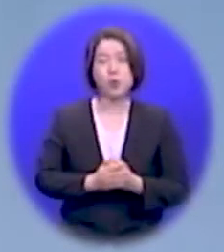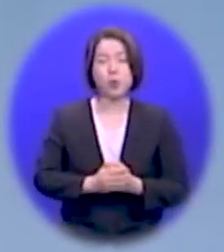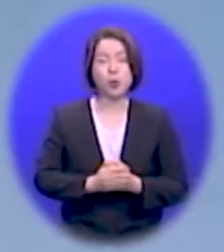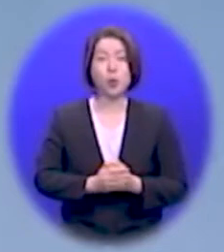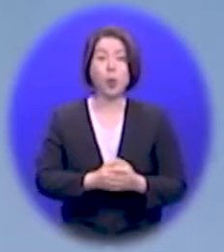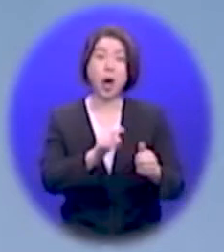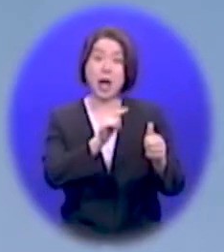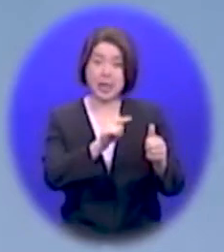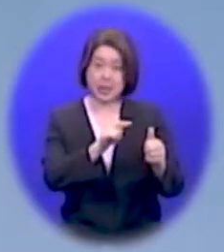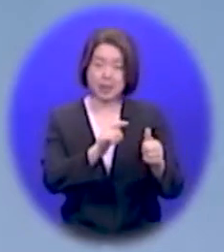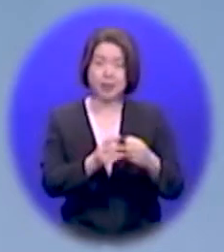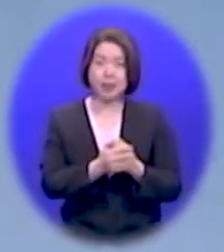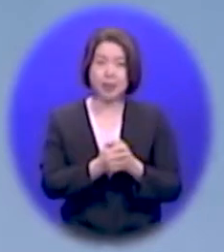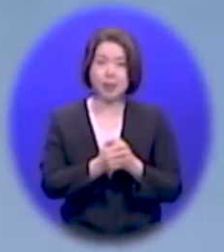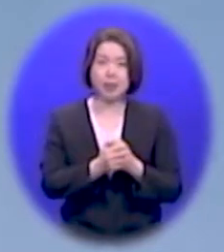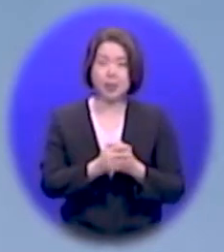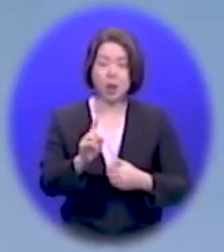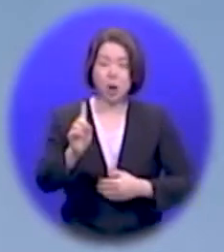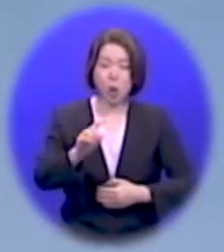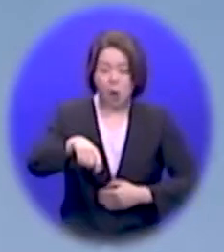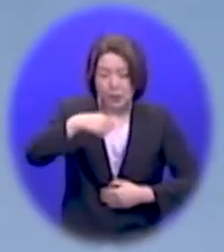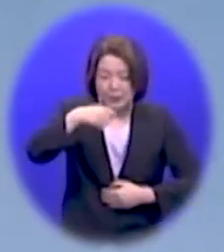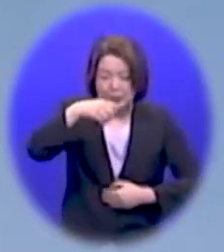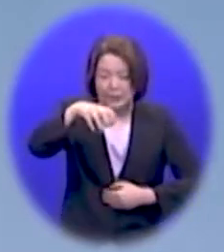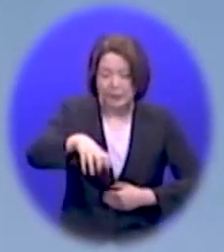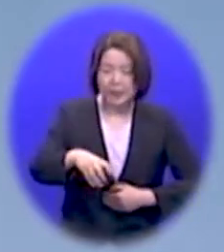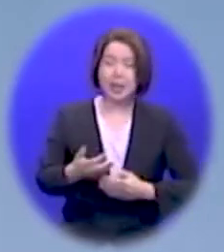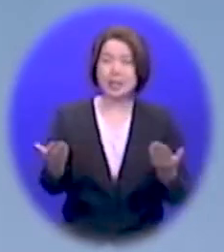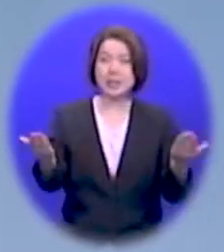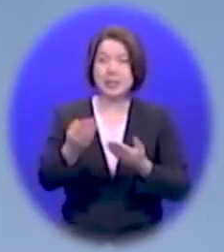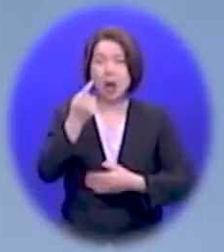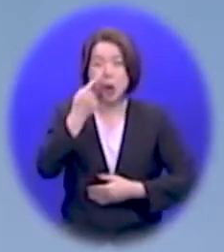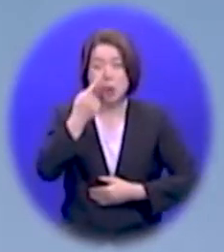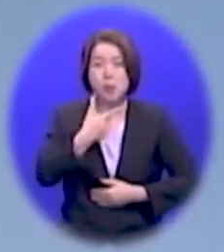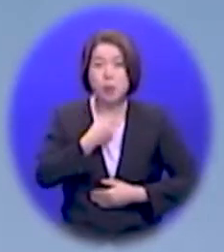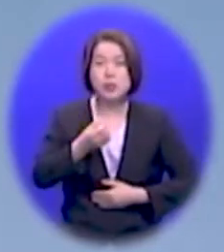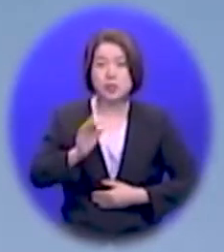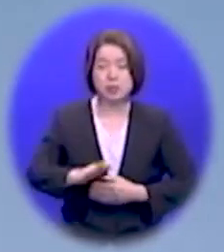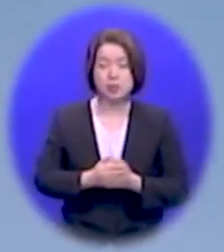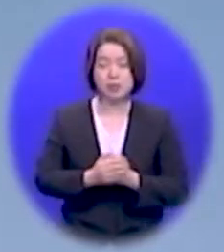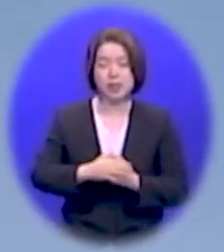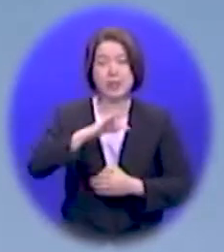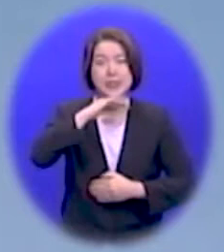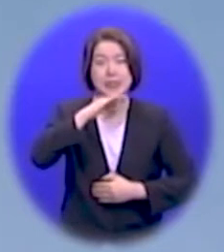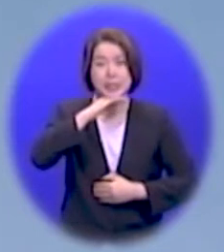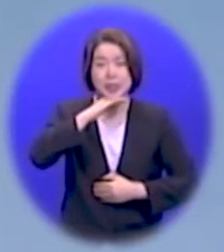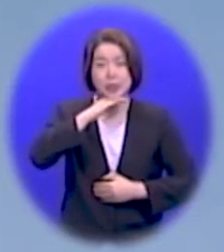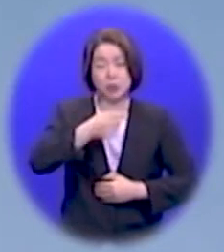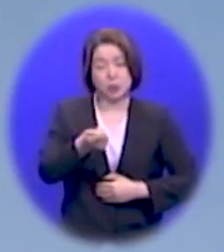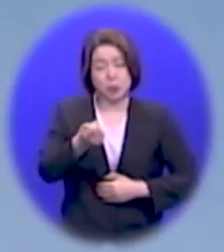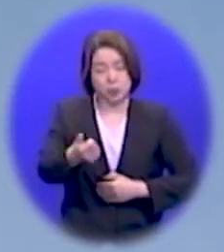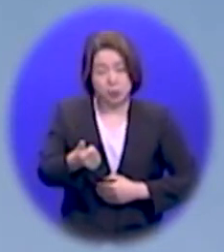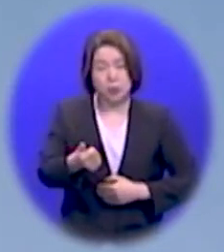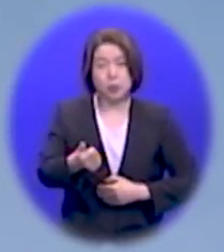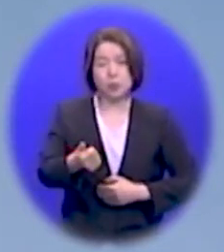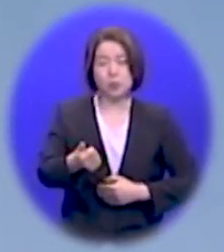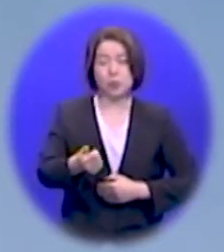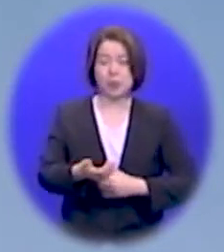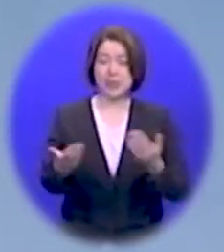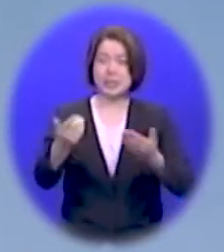그렇게 어느 식당에서 든지 일을 해보고 싶지만 나의 도 너무 젊고 일해 본 경험도 없기에